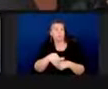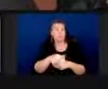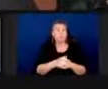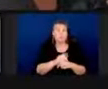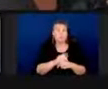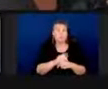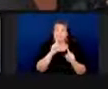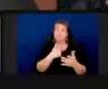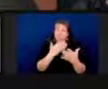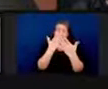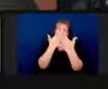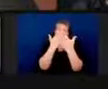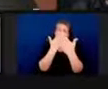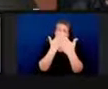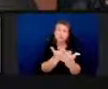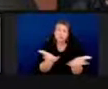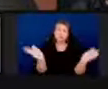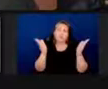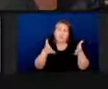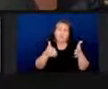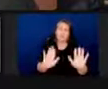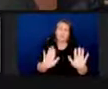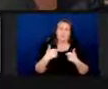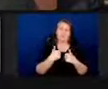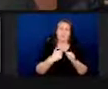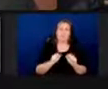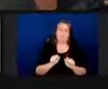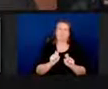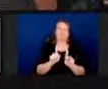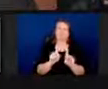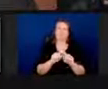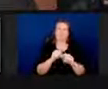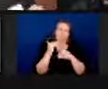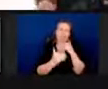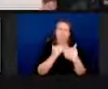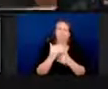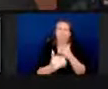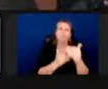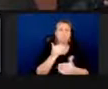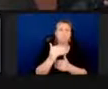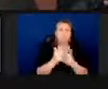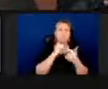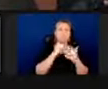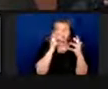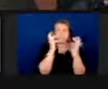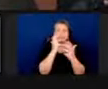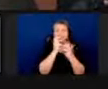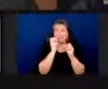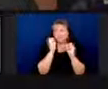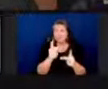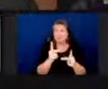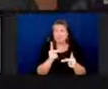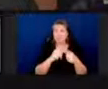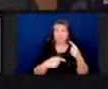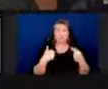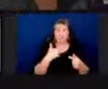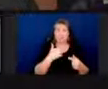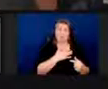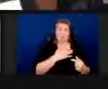تنفيذها هي ضمن طبعا الفرص. ونشكركم في